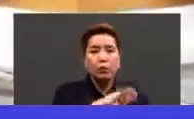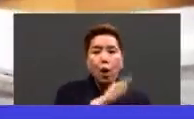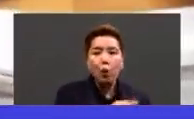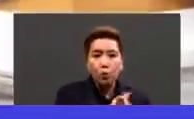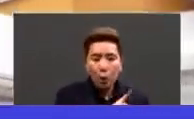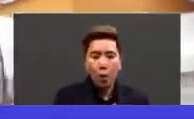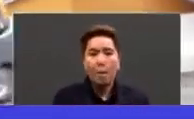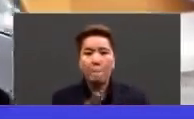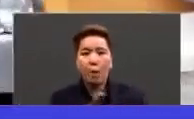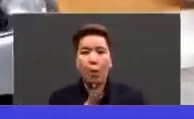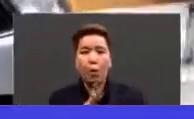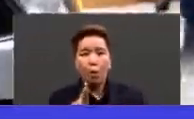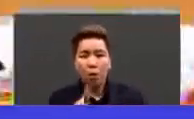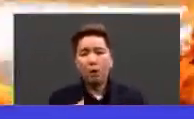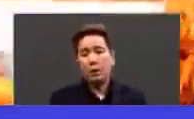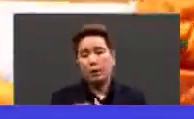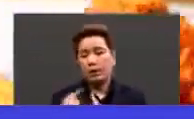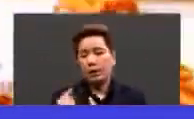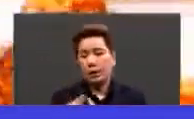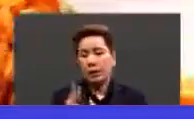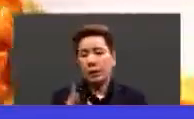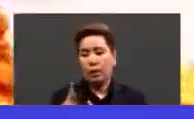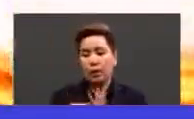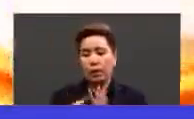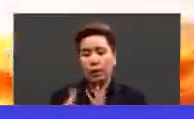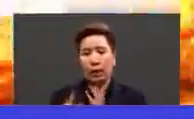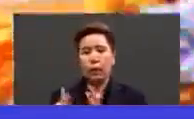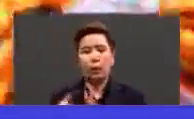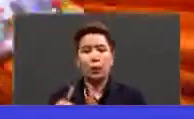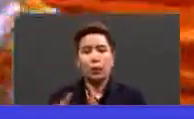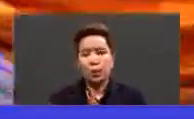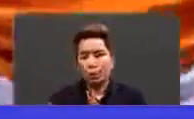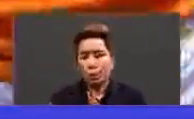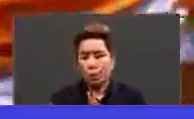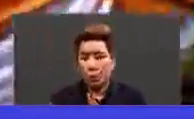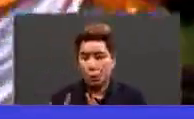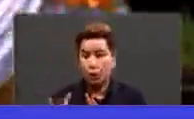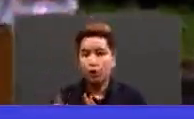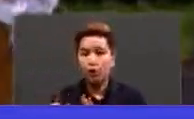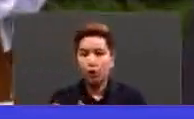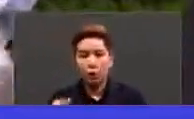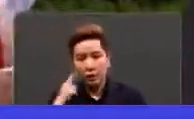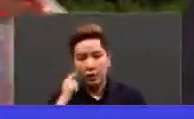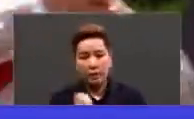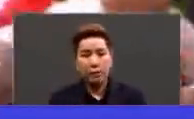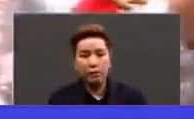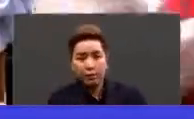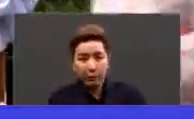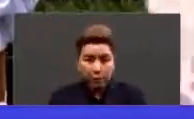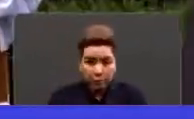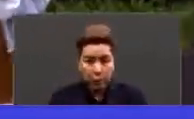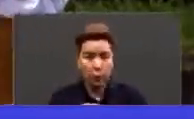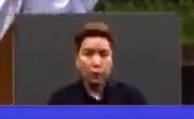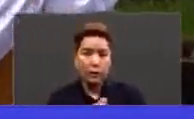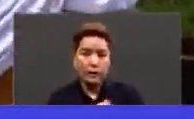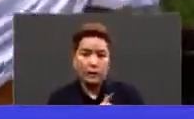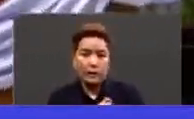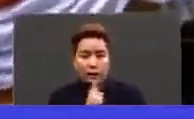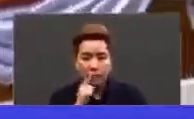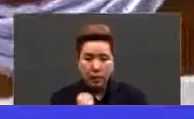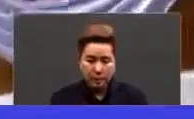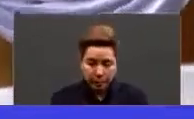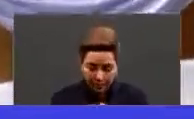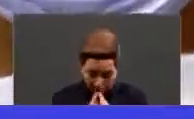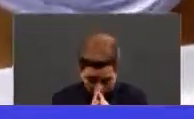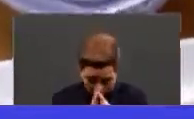พื่อส่งเสริมให้พุทธศาสนิกชนนั้นได้น้อมรำลึกถึงคุณของพระรัตนตรัยแล้วก็ยังเป็น